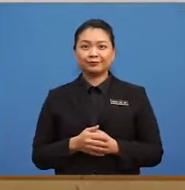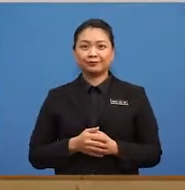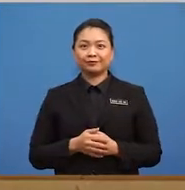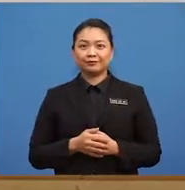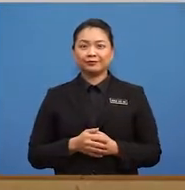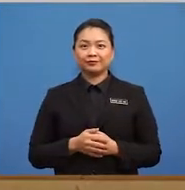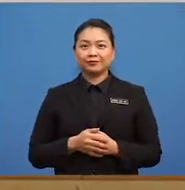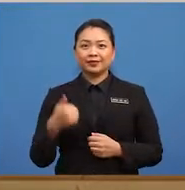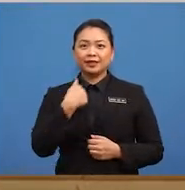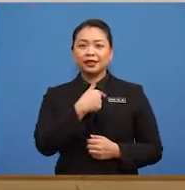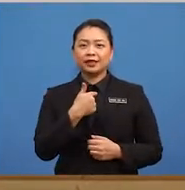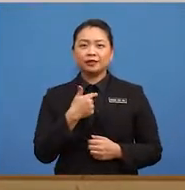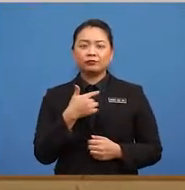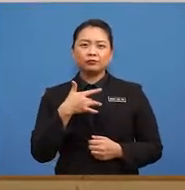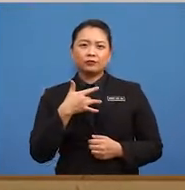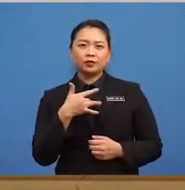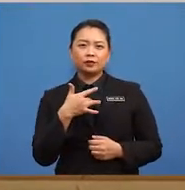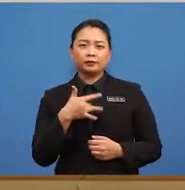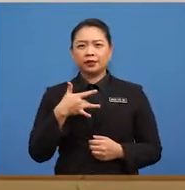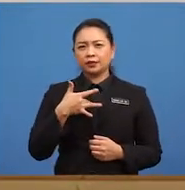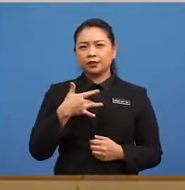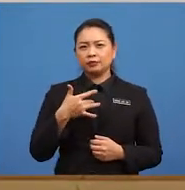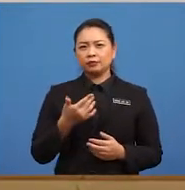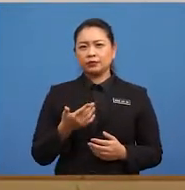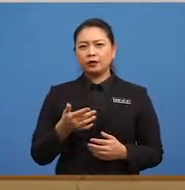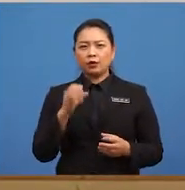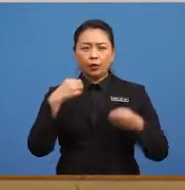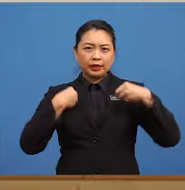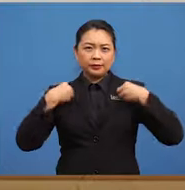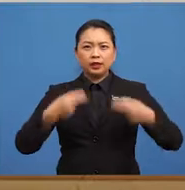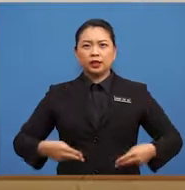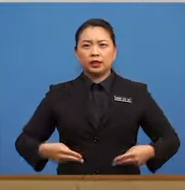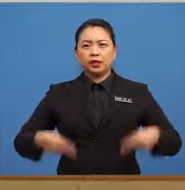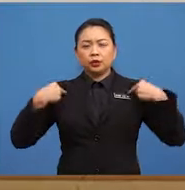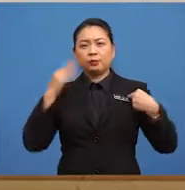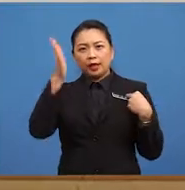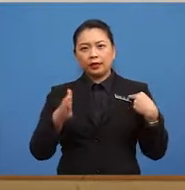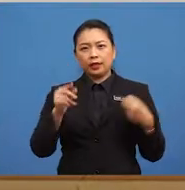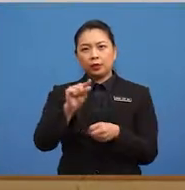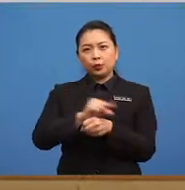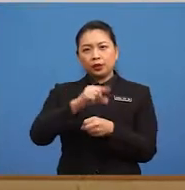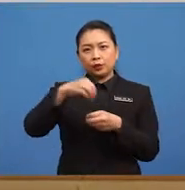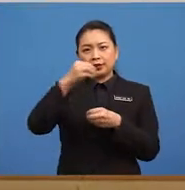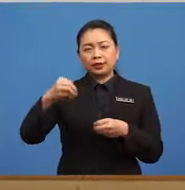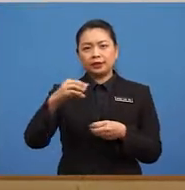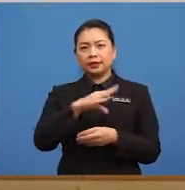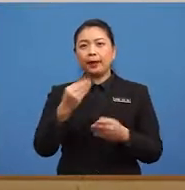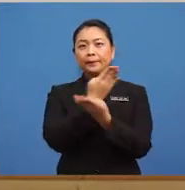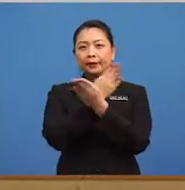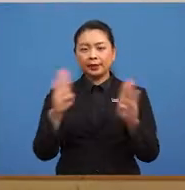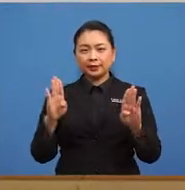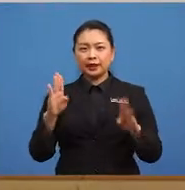Murid-murid, pada hari ini, cikgu akan berkongsi dengan murid-murid satu aktiviti yang mudah, iaitu